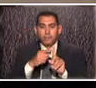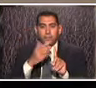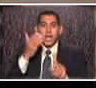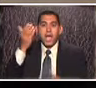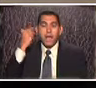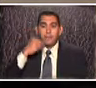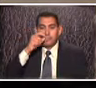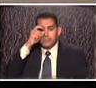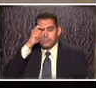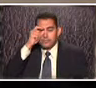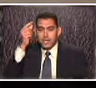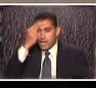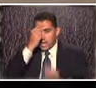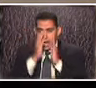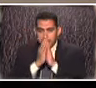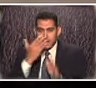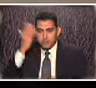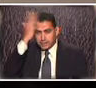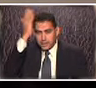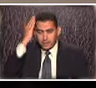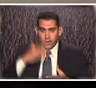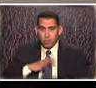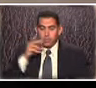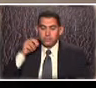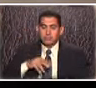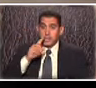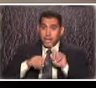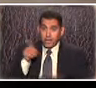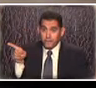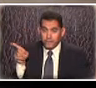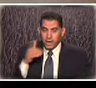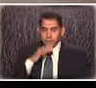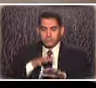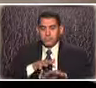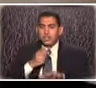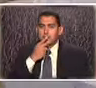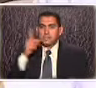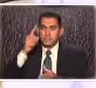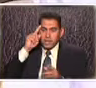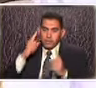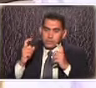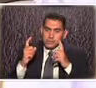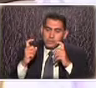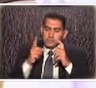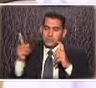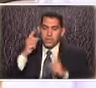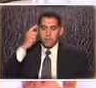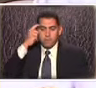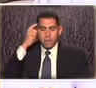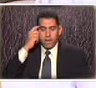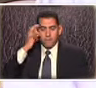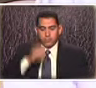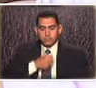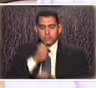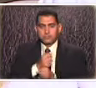انتصرت نعم في النهايه استطاع ان يخرج المحتل لماذا لانه كان يؤمن بمفهوم ان